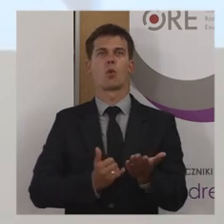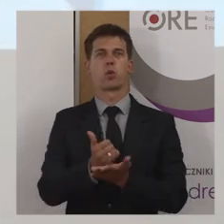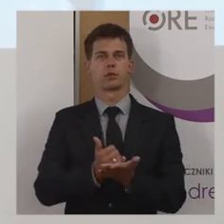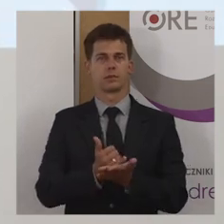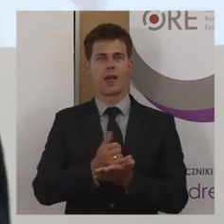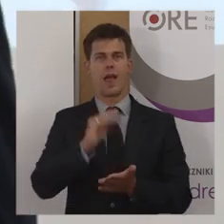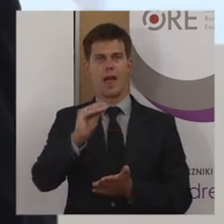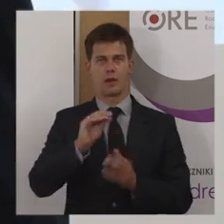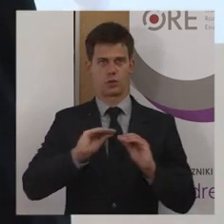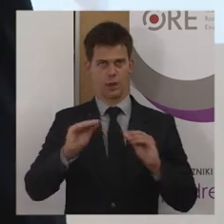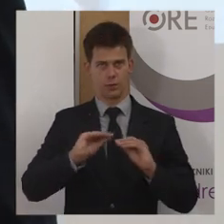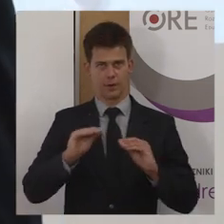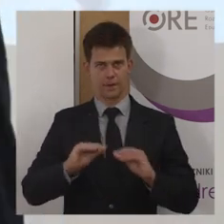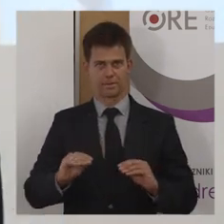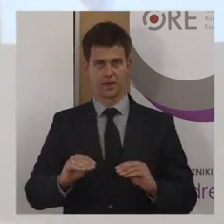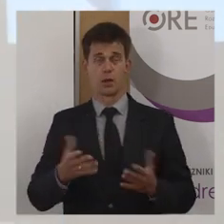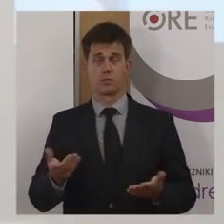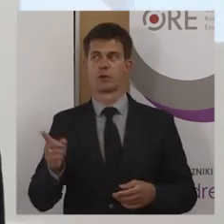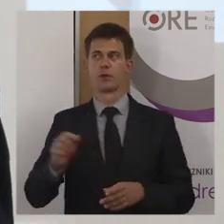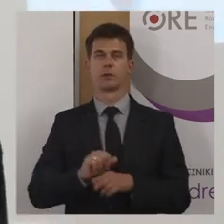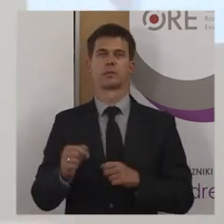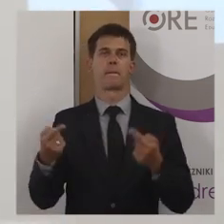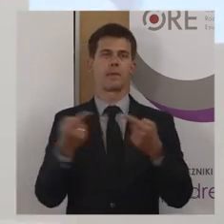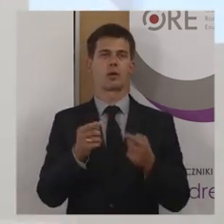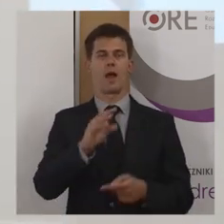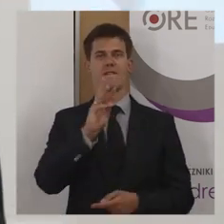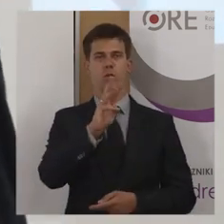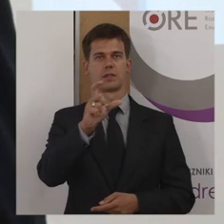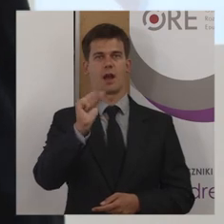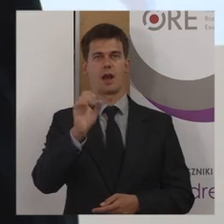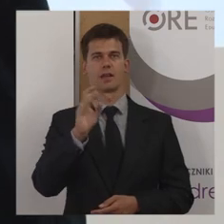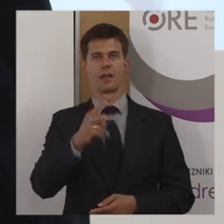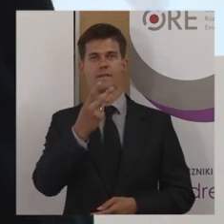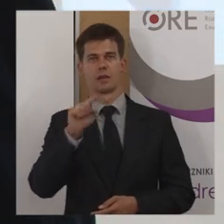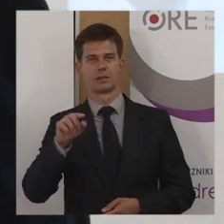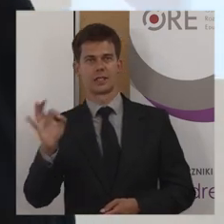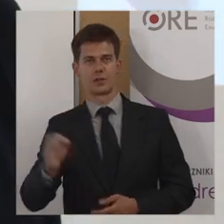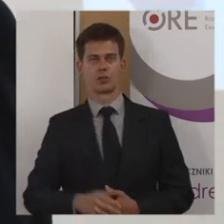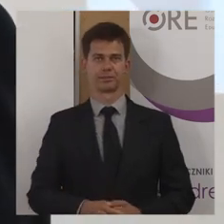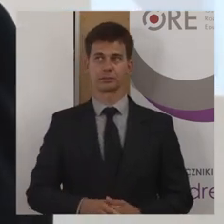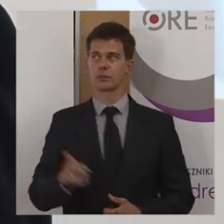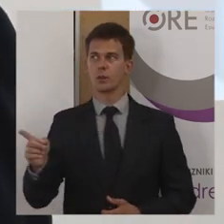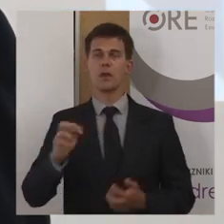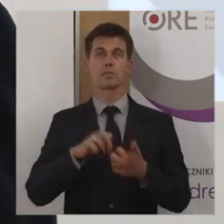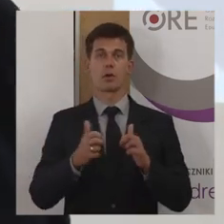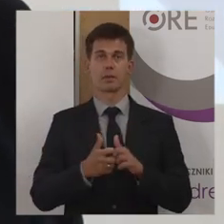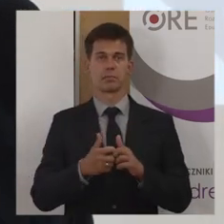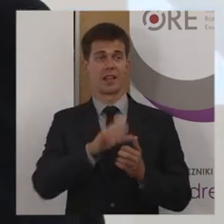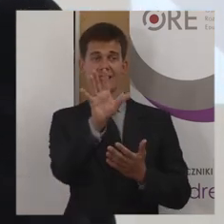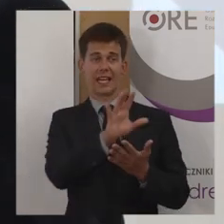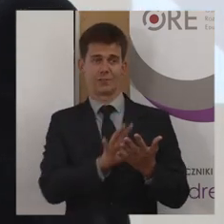e-learningowy. Jednym z wymagań jest to, żeby on był zgodny właśnie z wymaganiami WCAG 2.0. I problem nie jest w